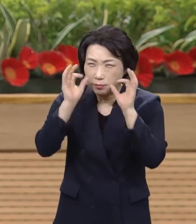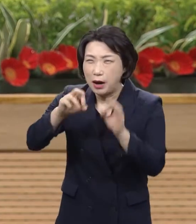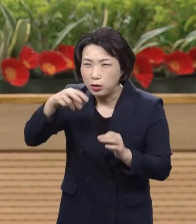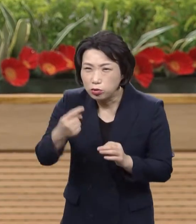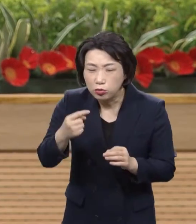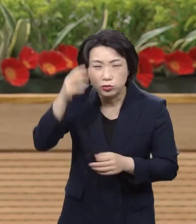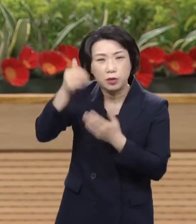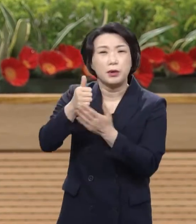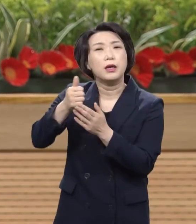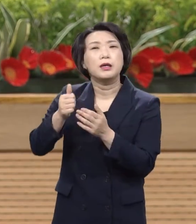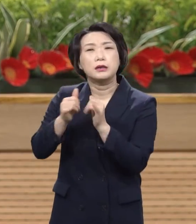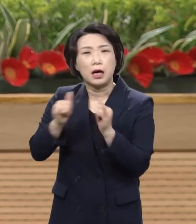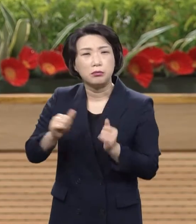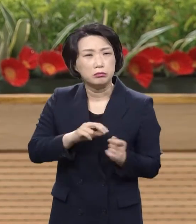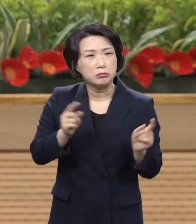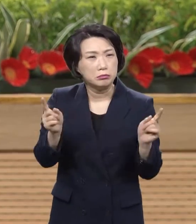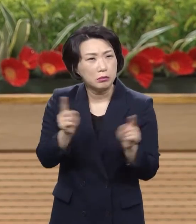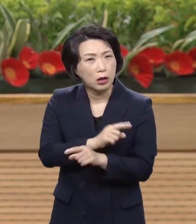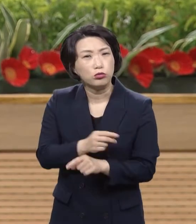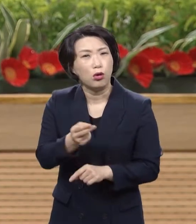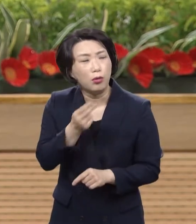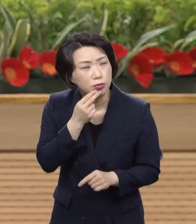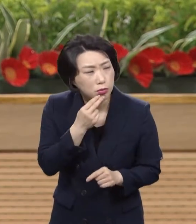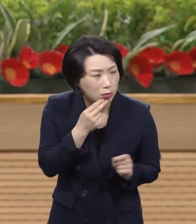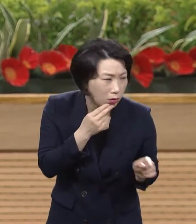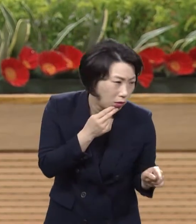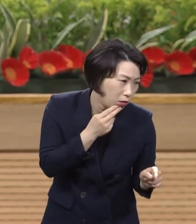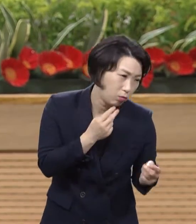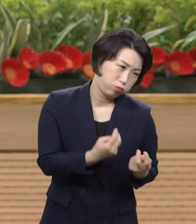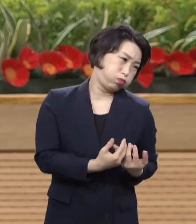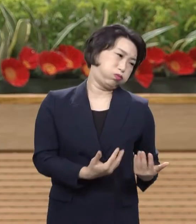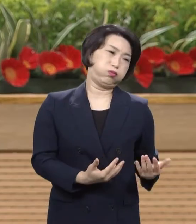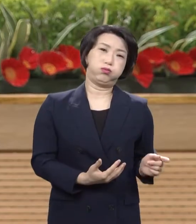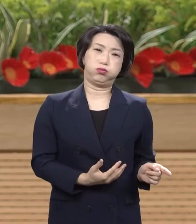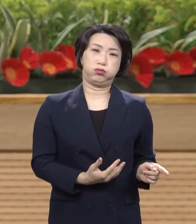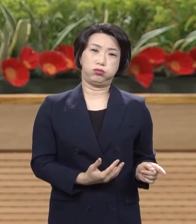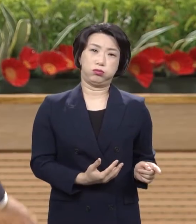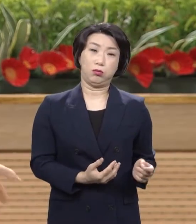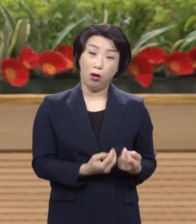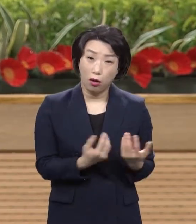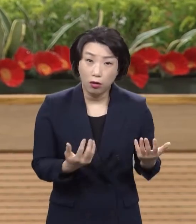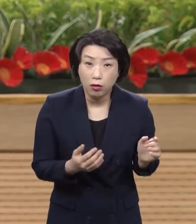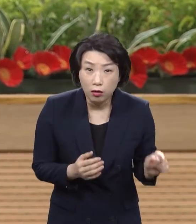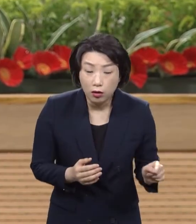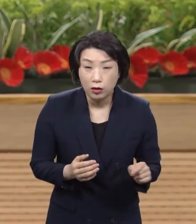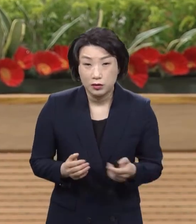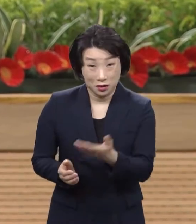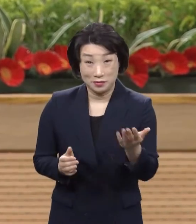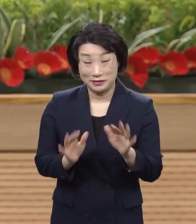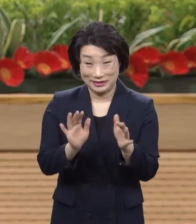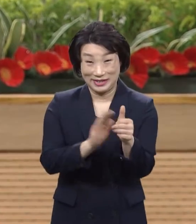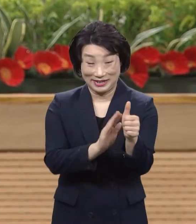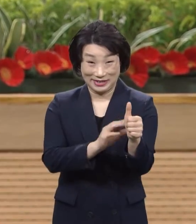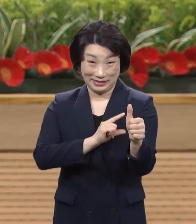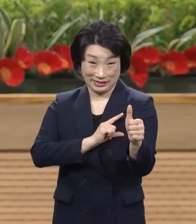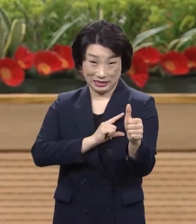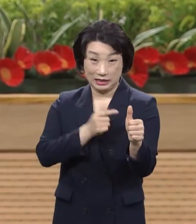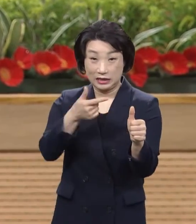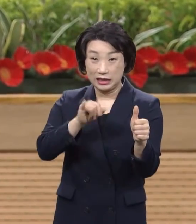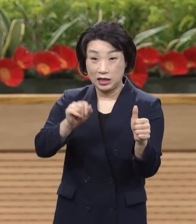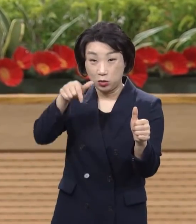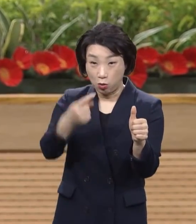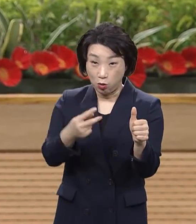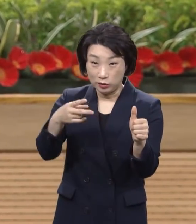성령의 사람으로 거듭나지 않냐면 그 사람은 대책이 없는 거예요. 자, 니고데모라는 사람이